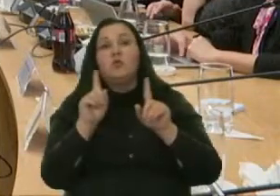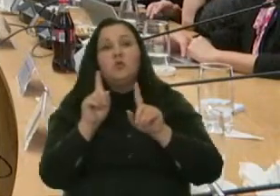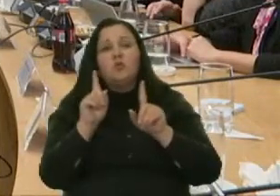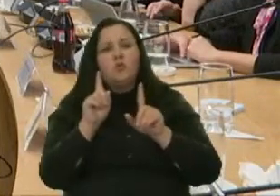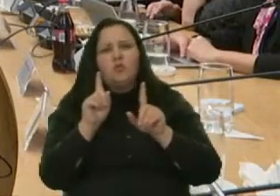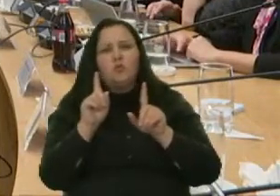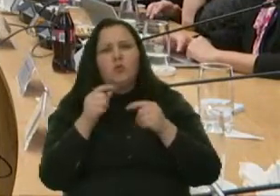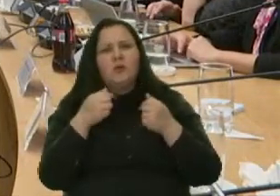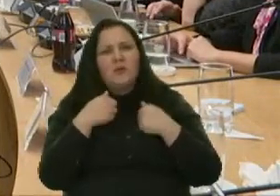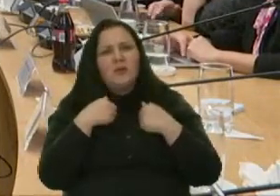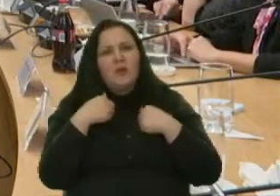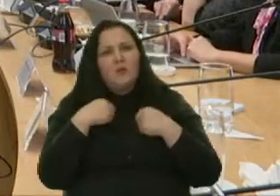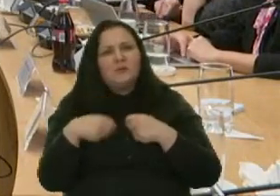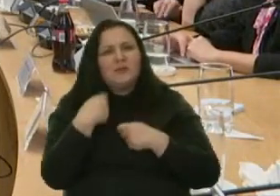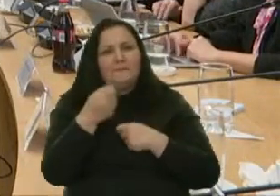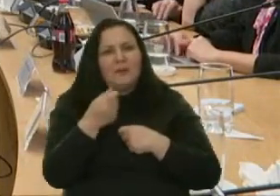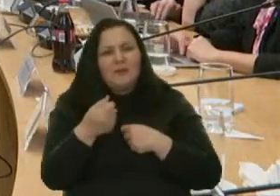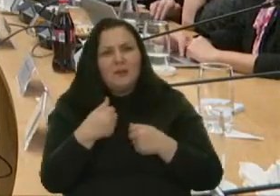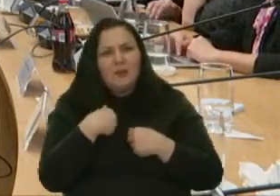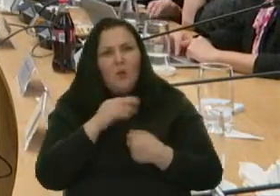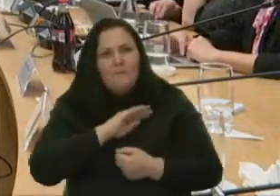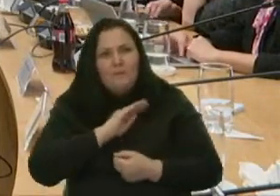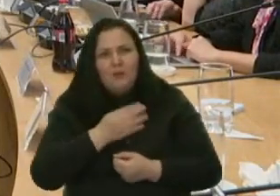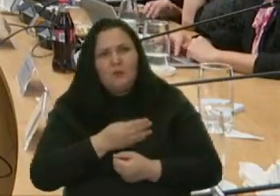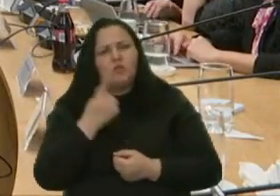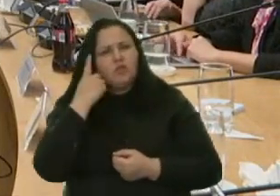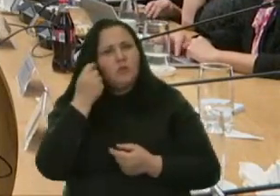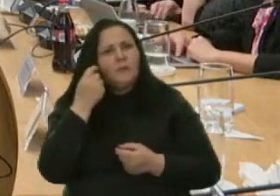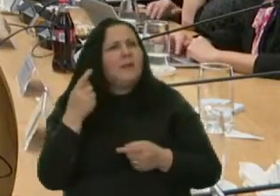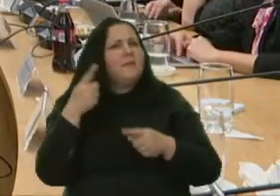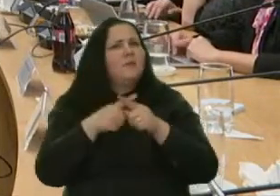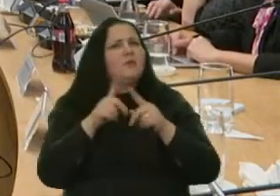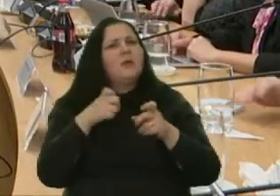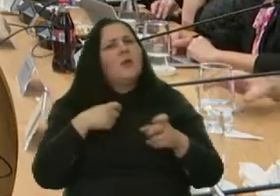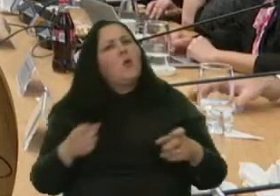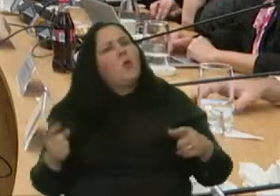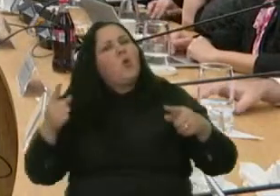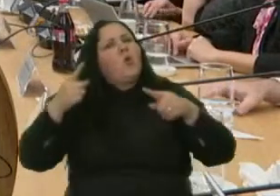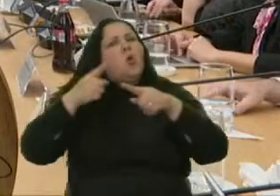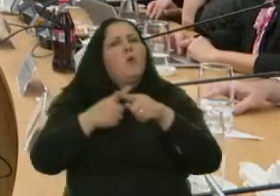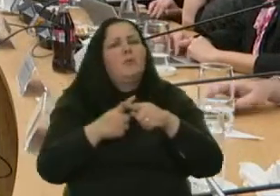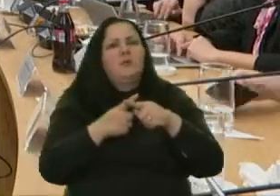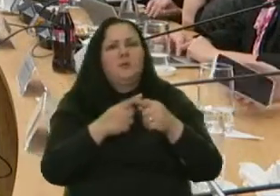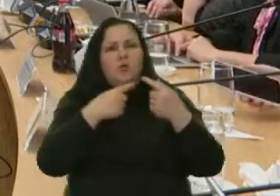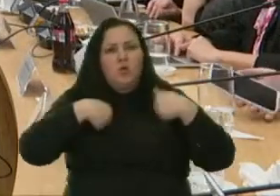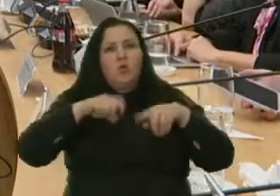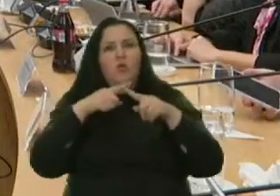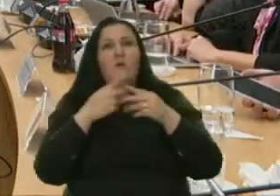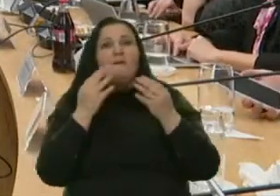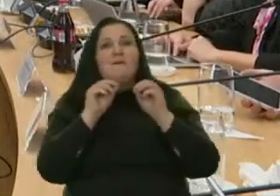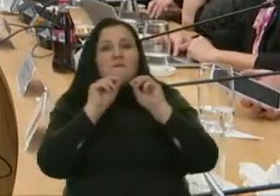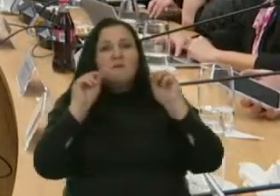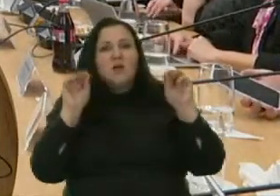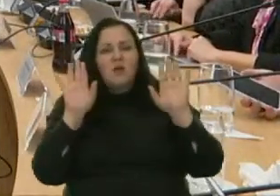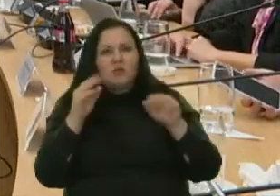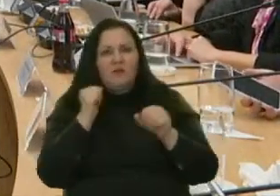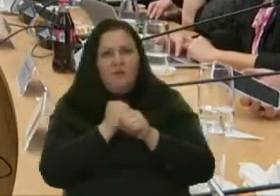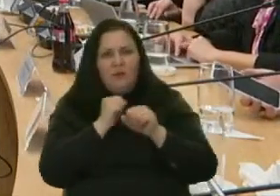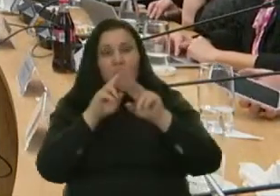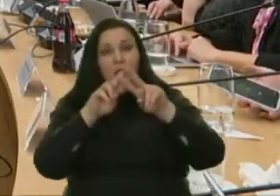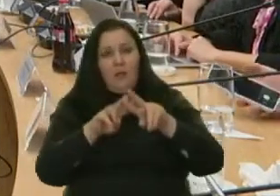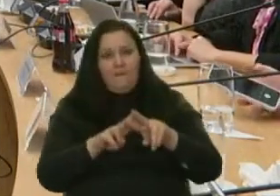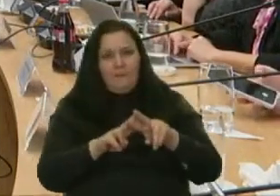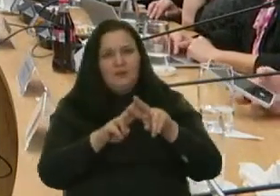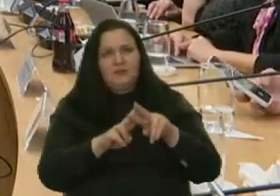mine să contribu la Consiliul Local bani în plus Categoric Nu dar complementaritatea asta că noi până acuma cu învățământul așa am făcut vă amintiți că am păstrat